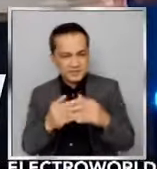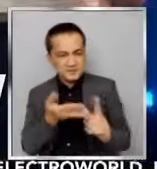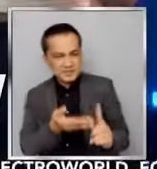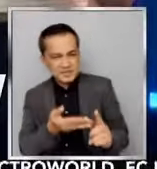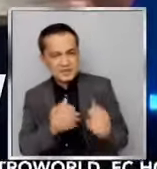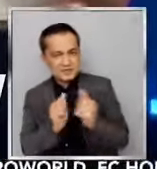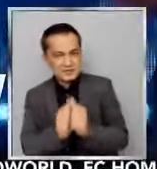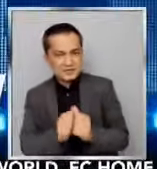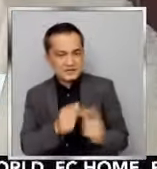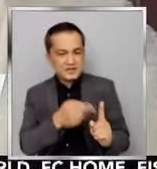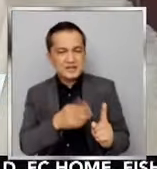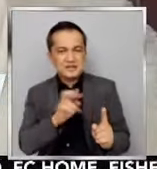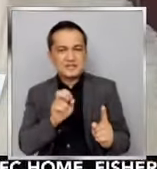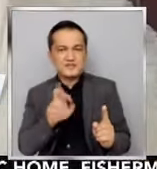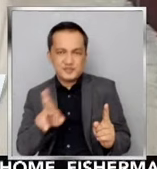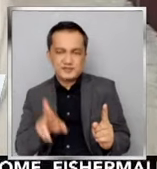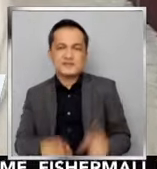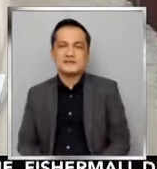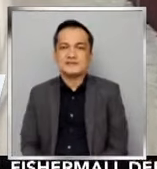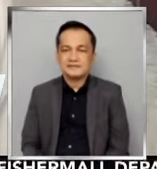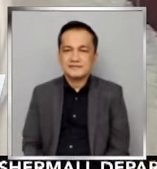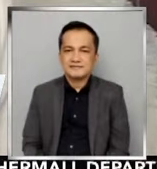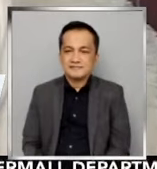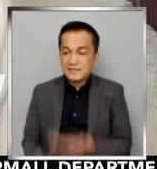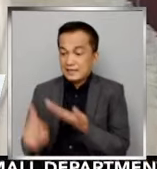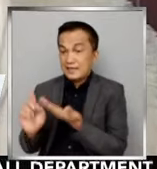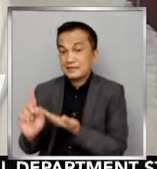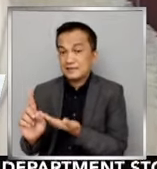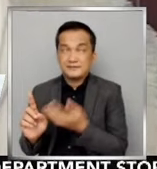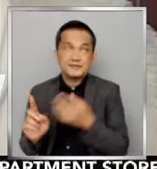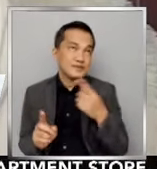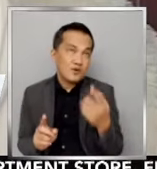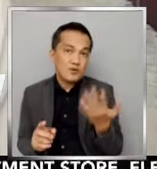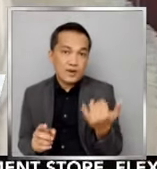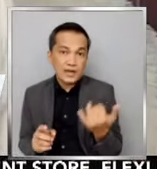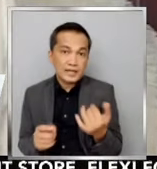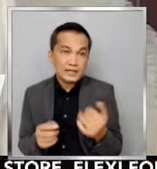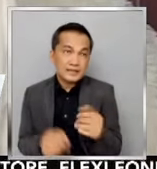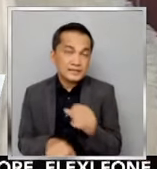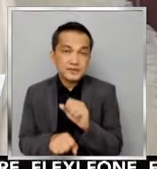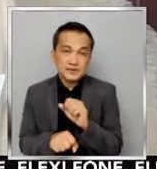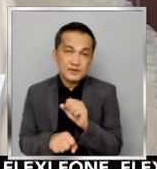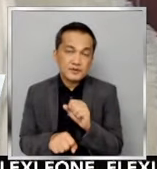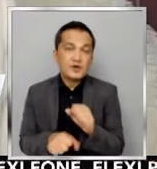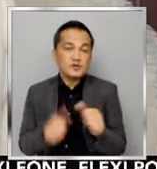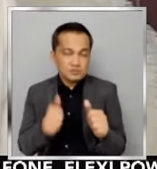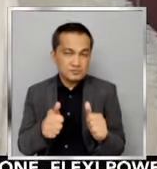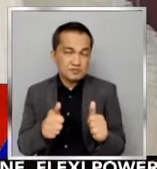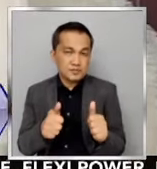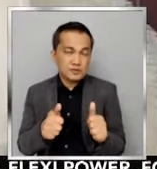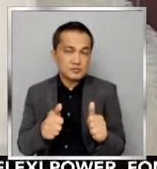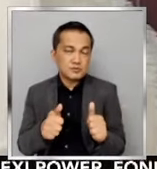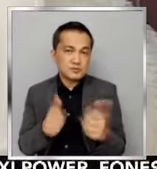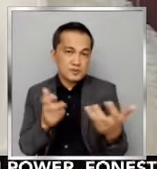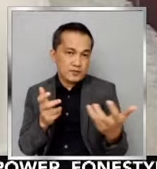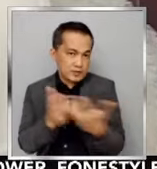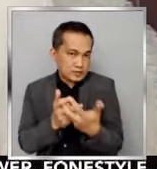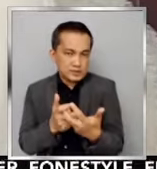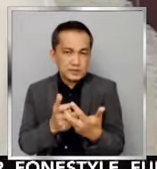si River Cruz. Kasi para mag-work yung mga eksena kasi talaga you have to get to know